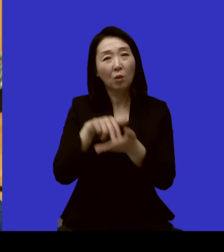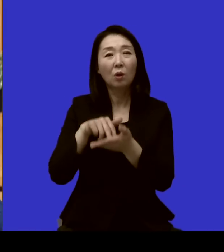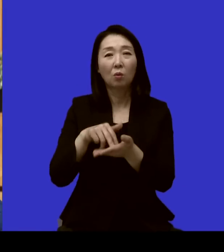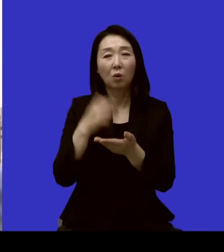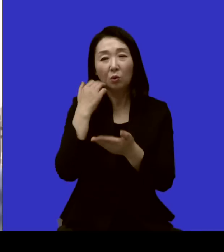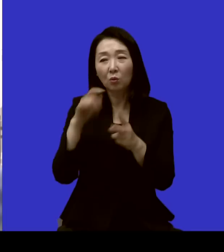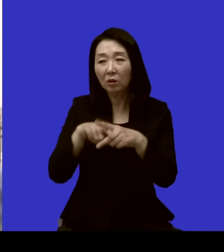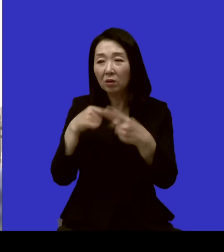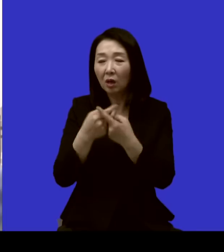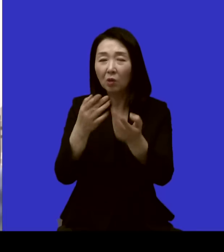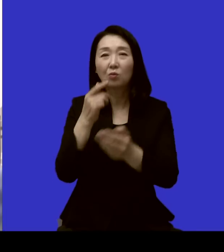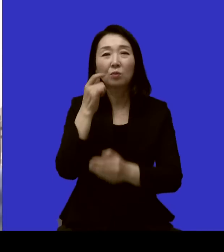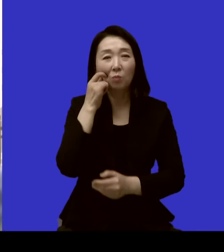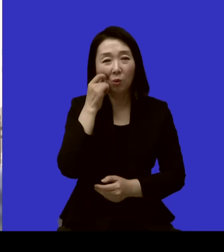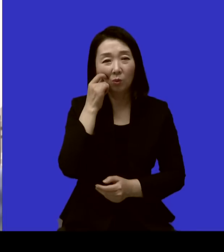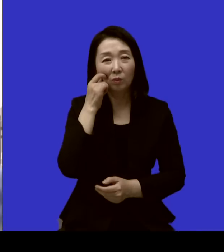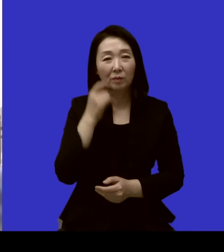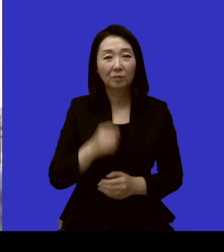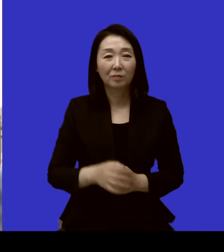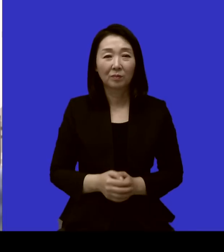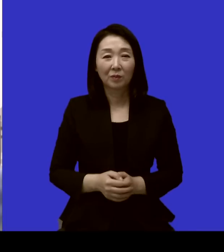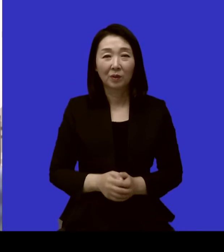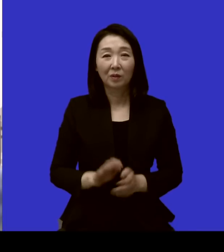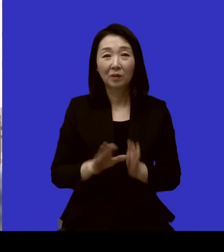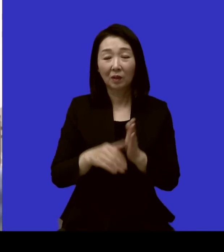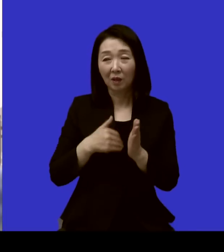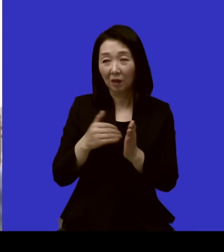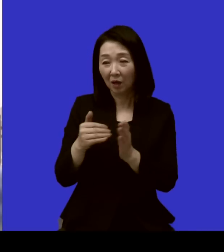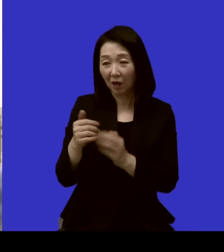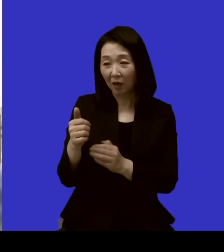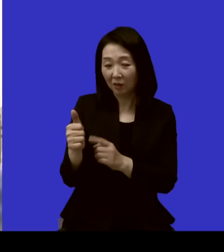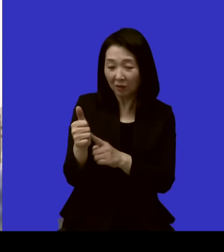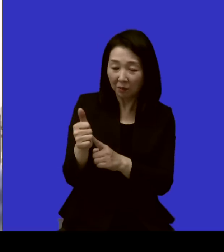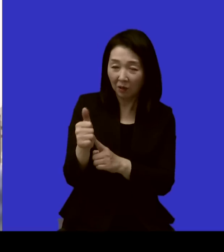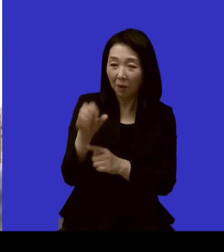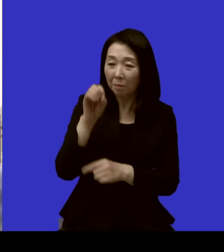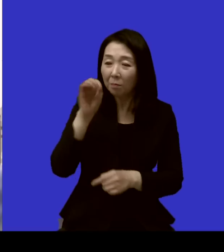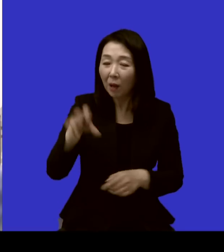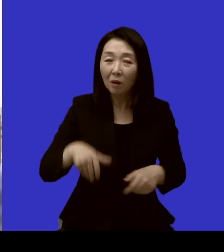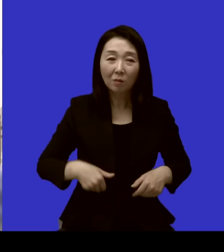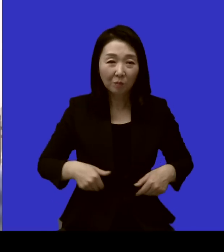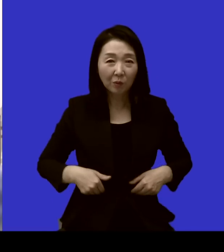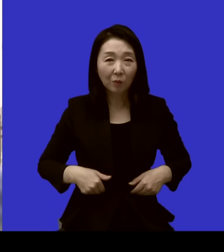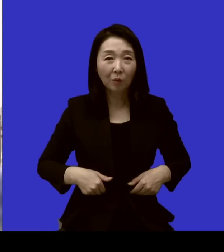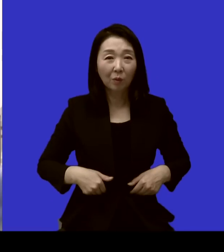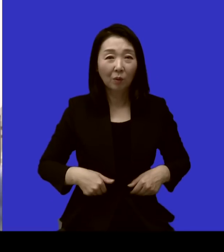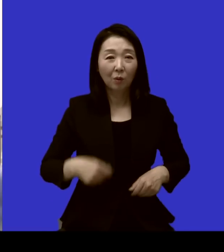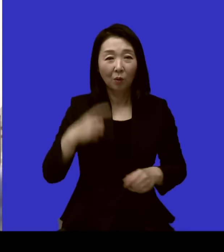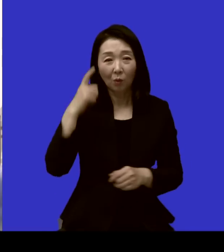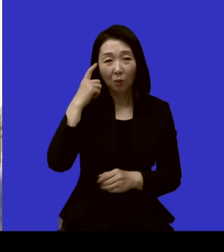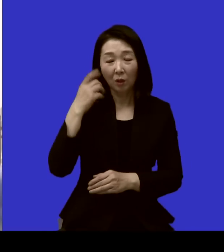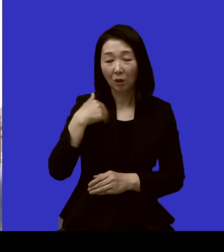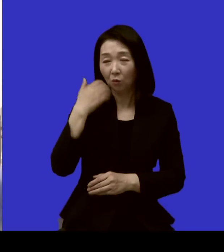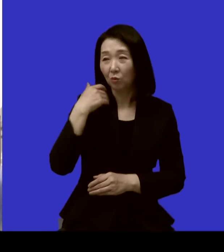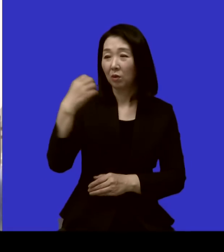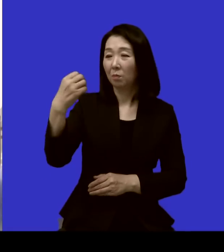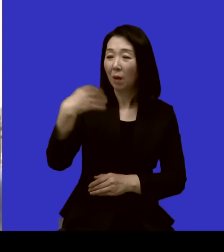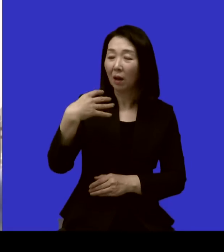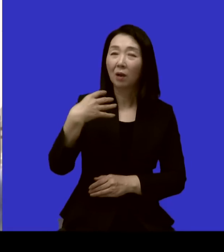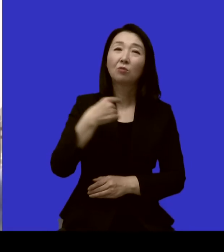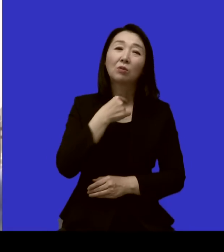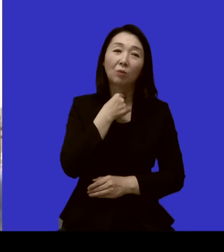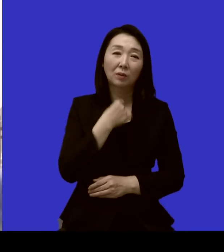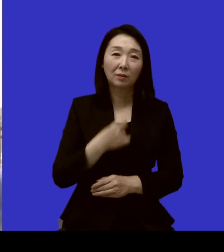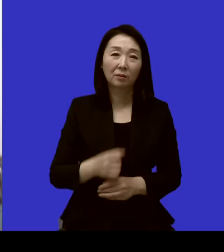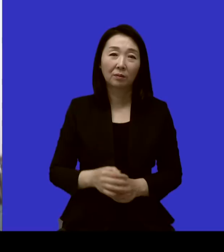때 제가 제가 이분한테 말을 좀 건네야 되겠구나. 왜냐하면 저도 누군가가 말을 건네주길